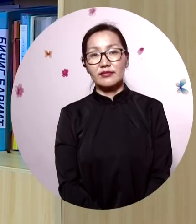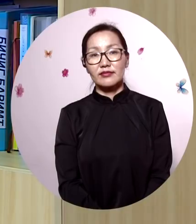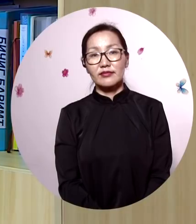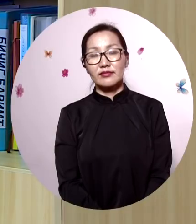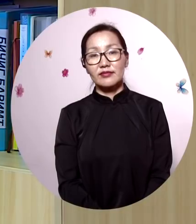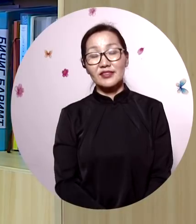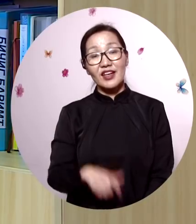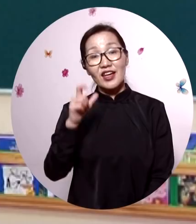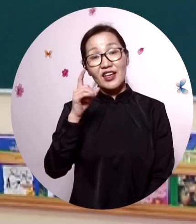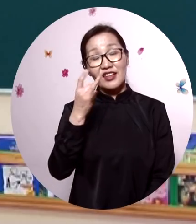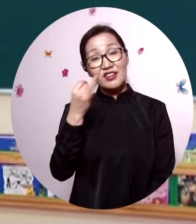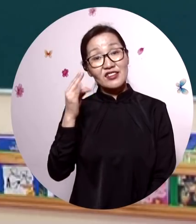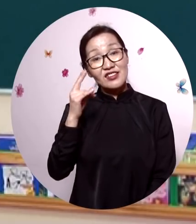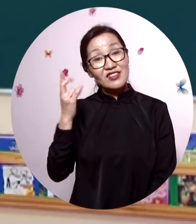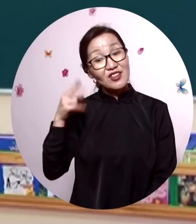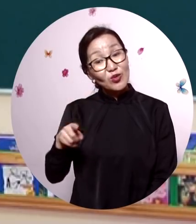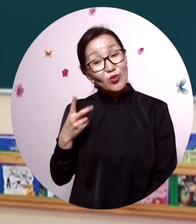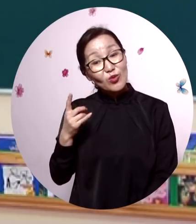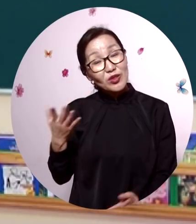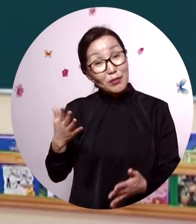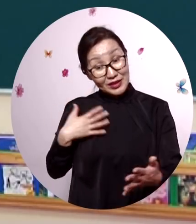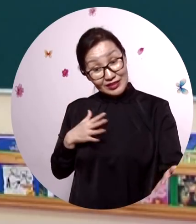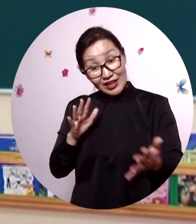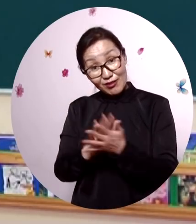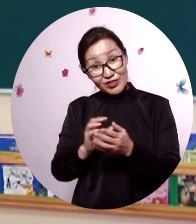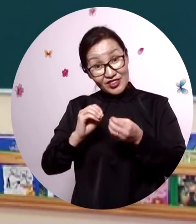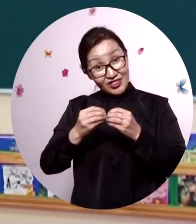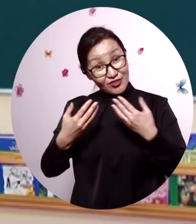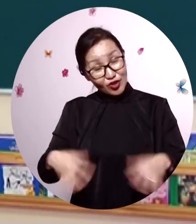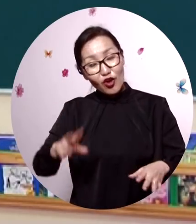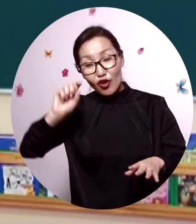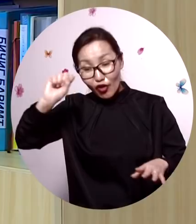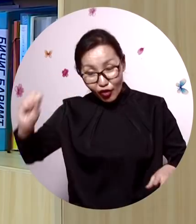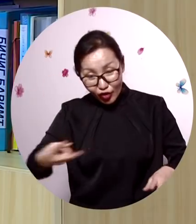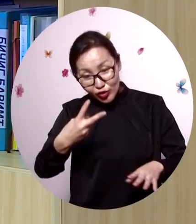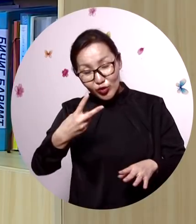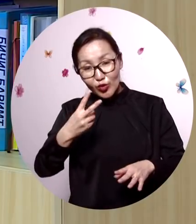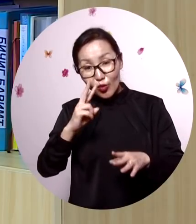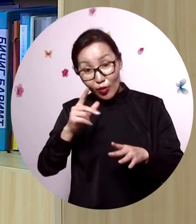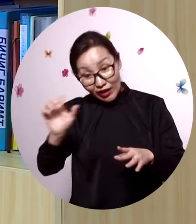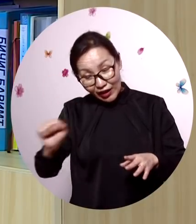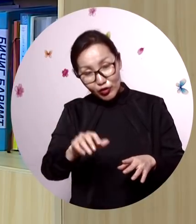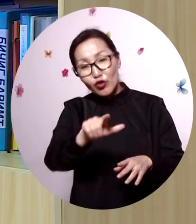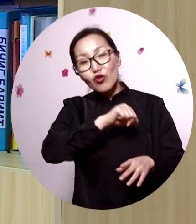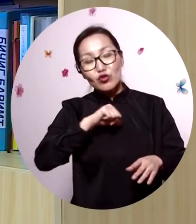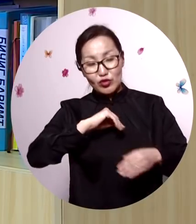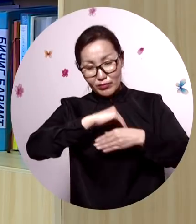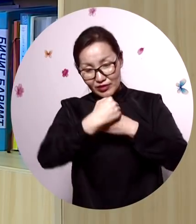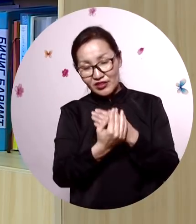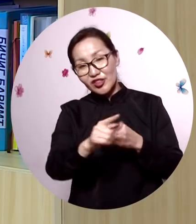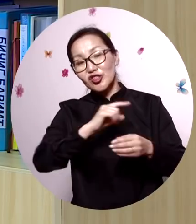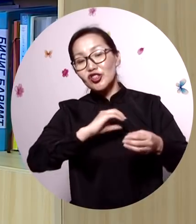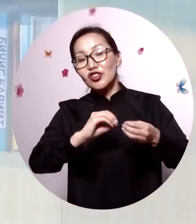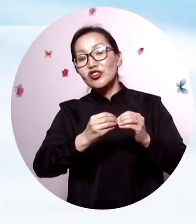За, саяын эрийн цэнт гэсэн үгийг цөмөрөө багштайгаа хамтарч хэлсэн бол хоёр дахь үгэ би дан хийж гүцэтгэ. За,